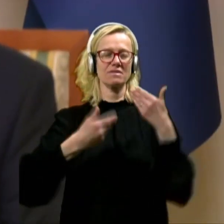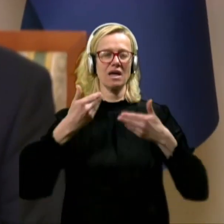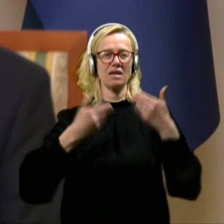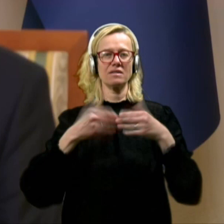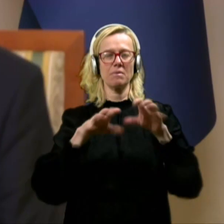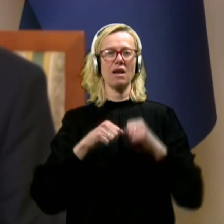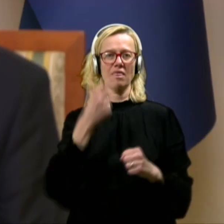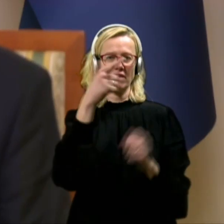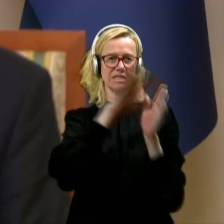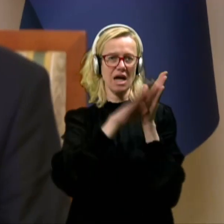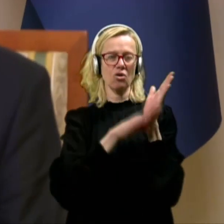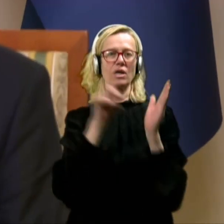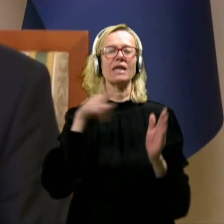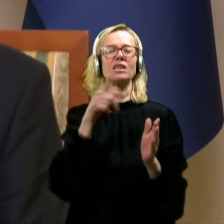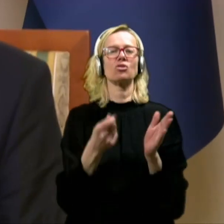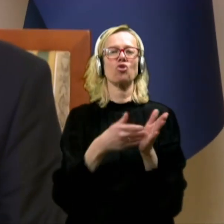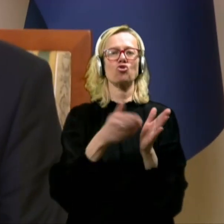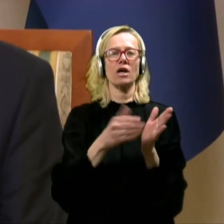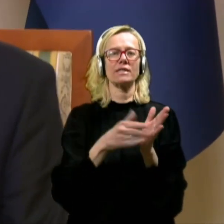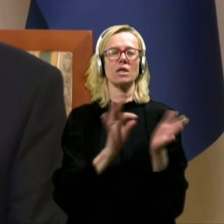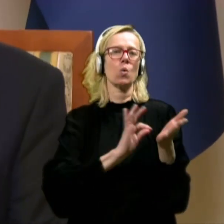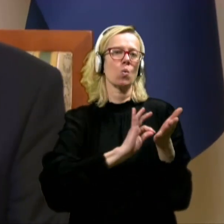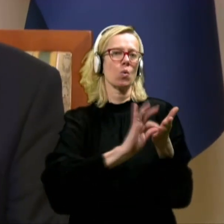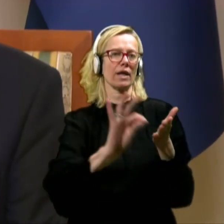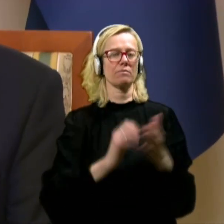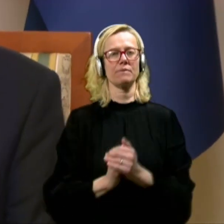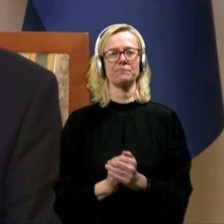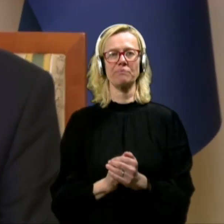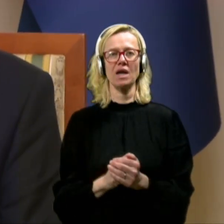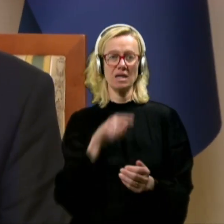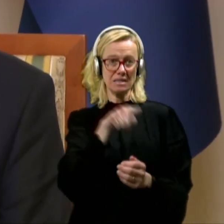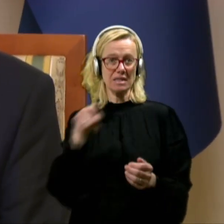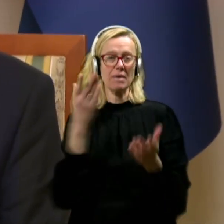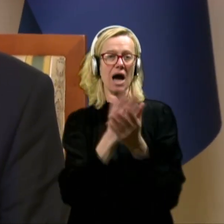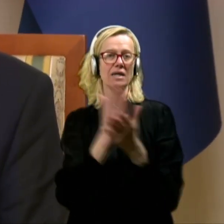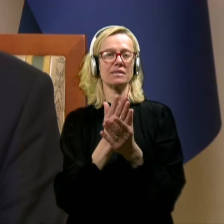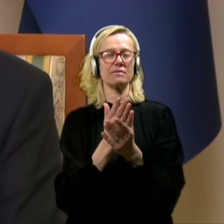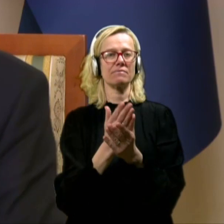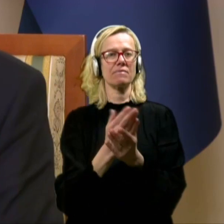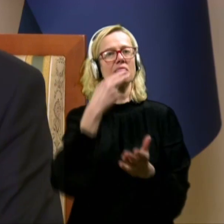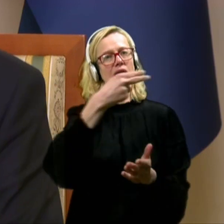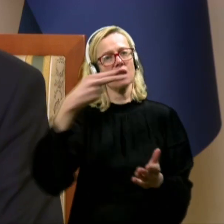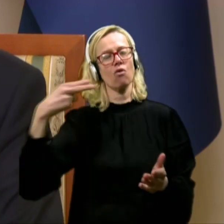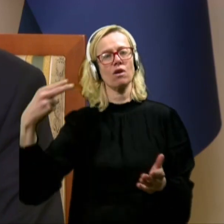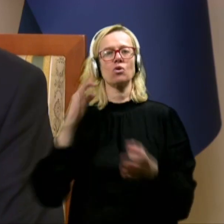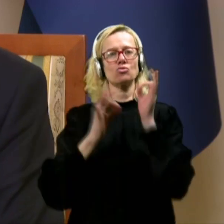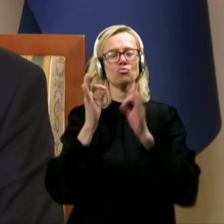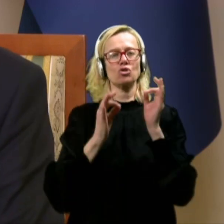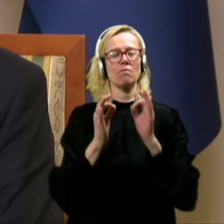zakona in dve trošarinski uredbi. S temi akti naslavljamo oziroma skušamo